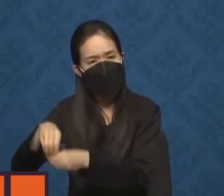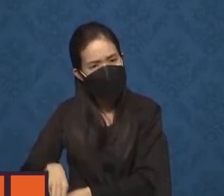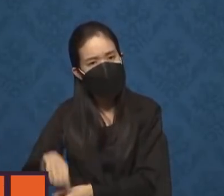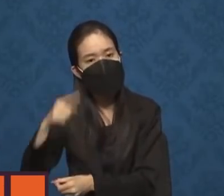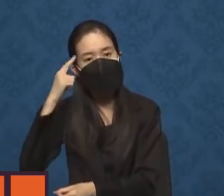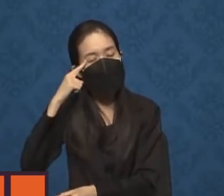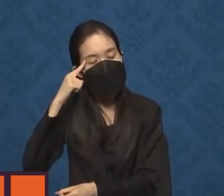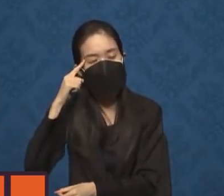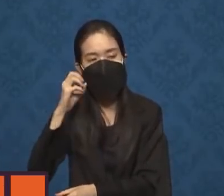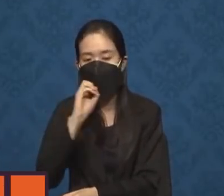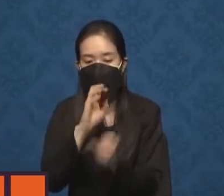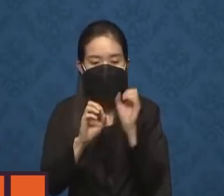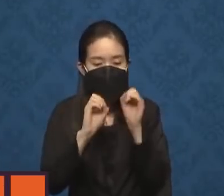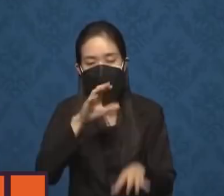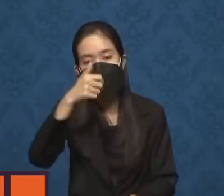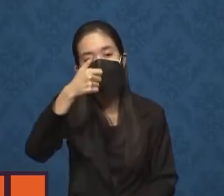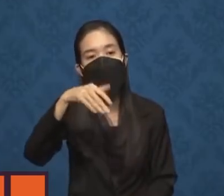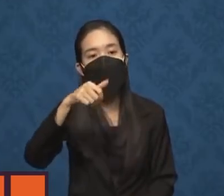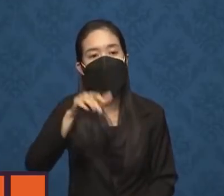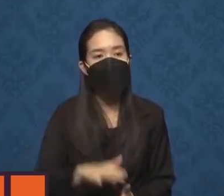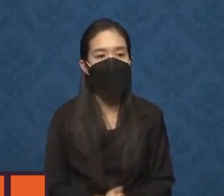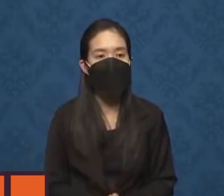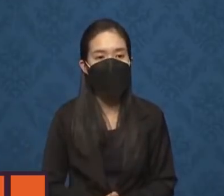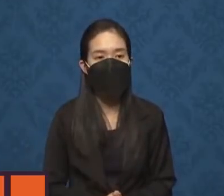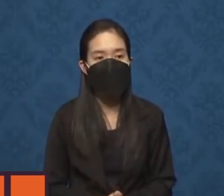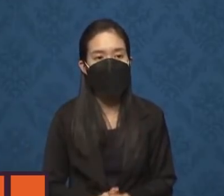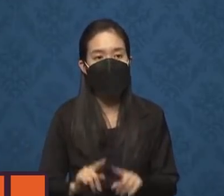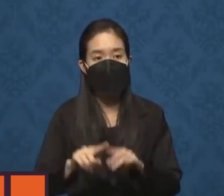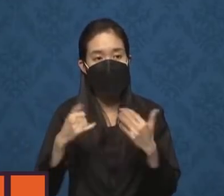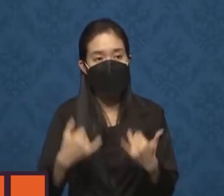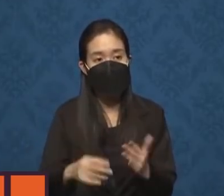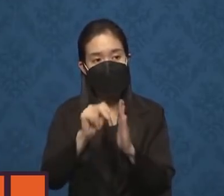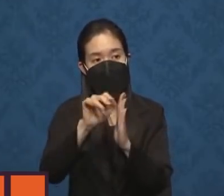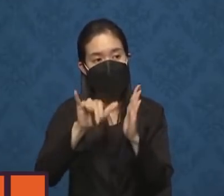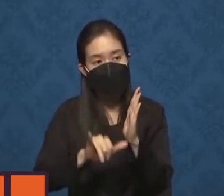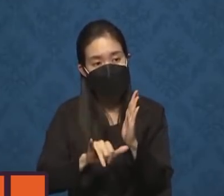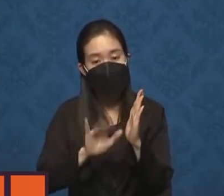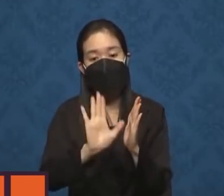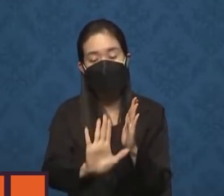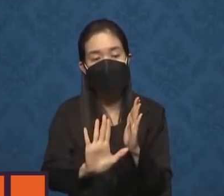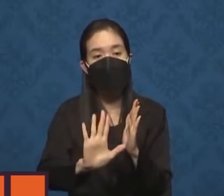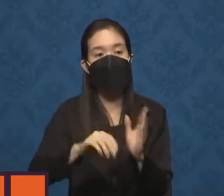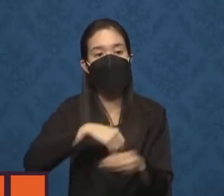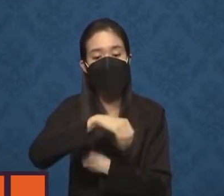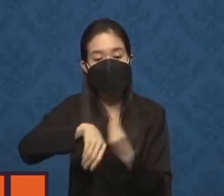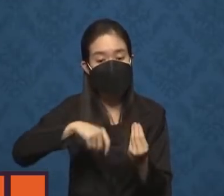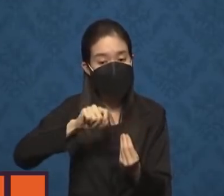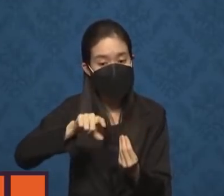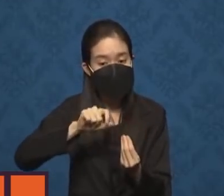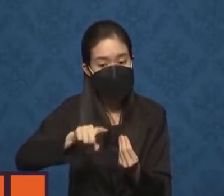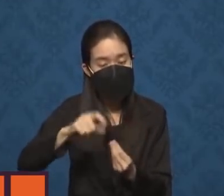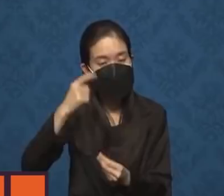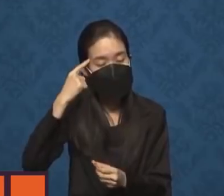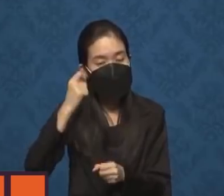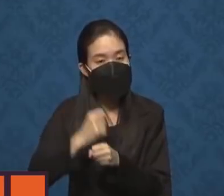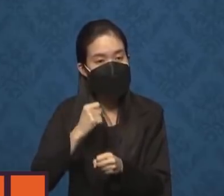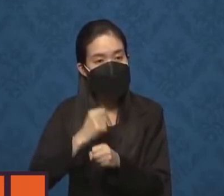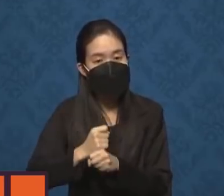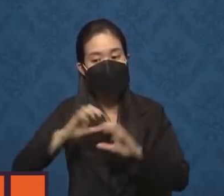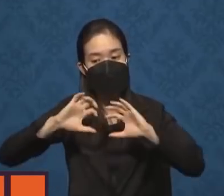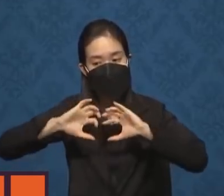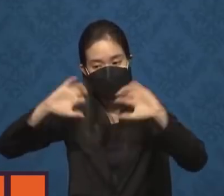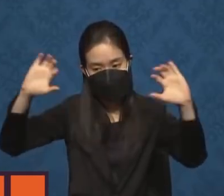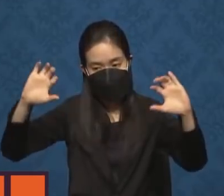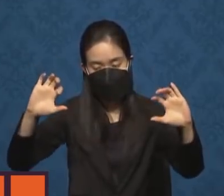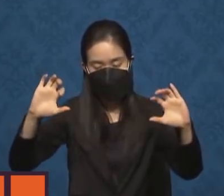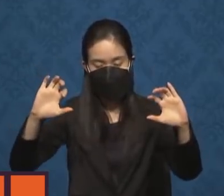กันอีกทั้งการใช้นโยบายทางเศรษฐกิจของรัฐบาลนี้ที่ต่อเนื่องมาจากรัฐบาล